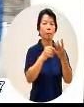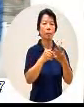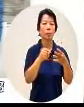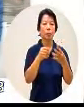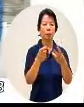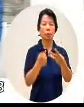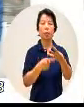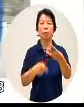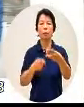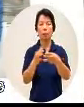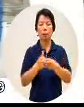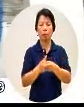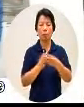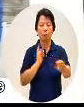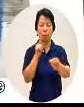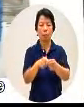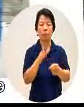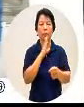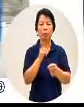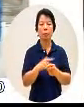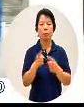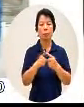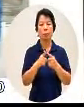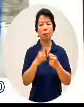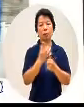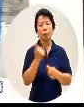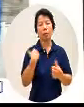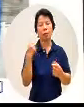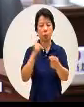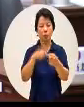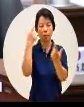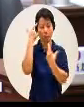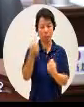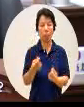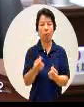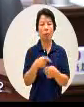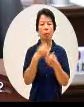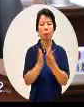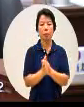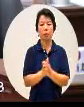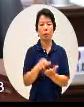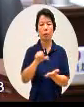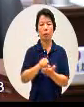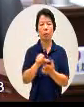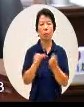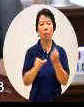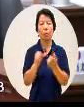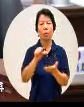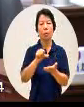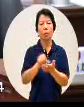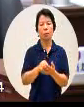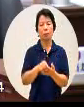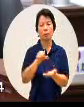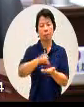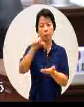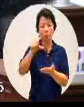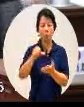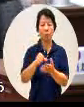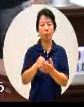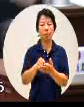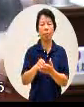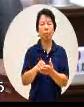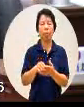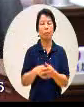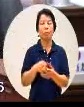他們三個人要達到的目標是我人生要達到的目標我要做五屆議員我跟我老婆講我人生的目標做五屆